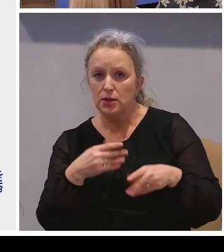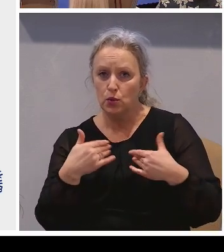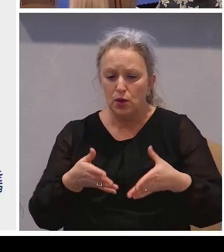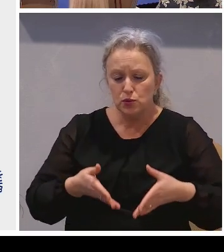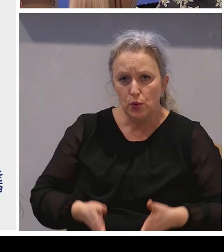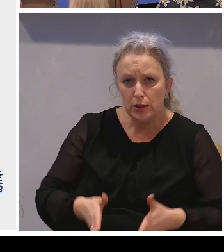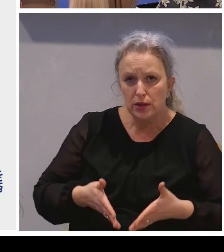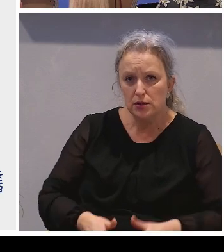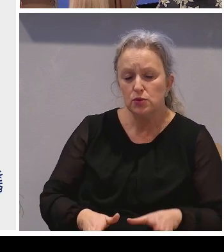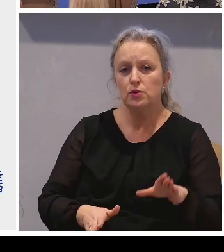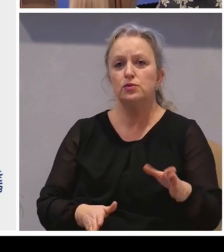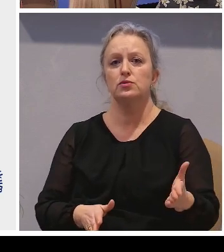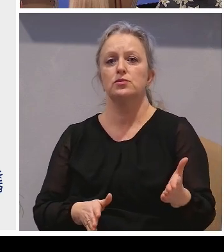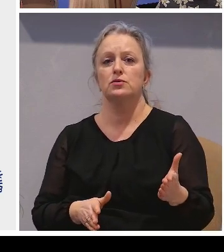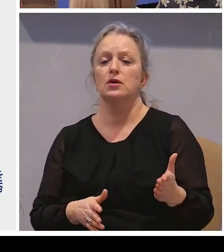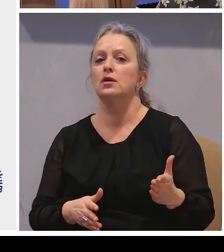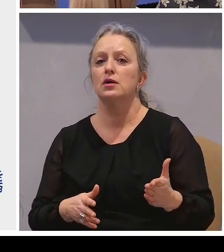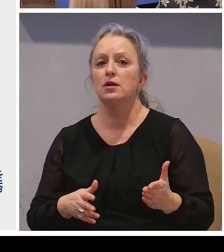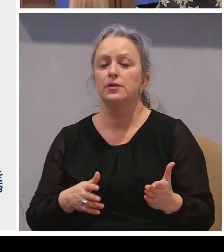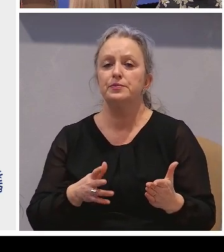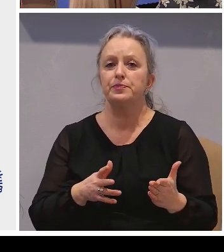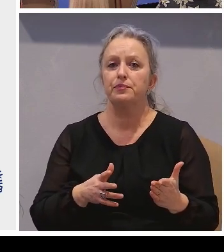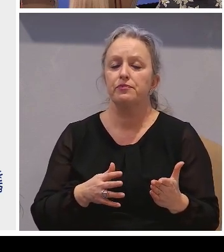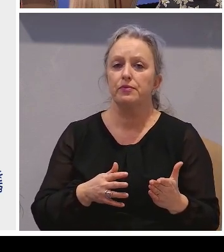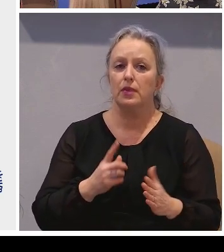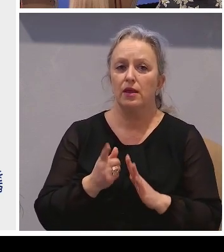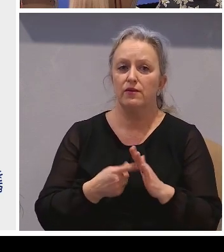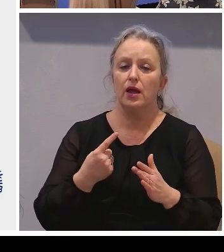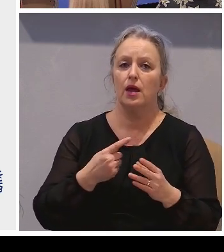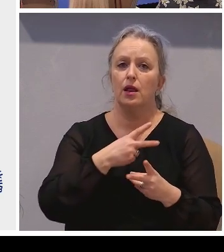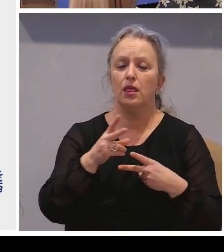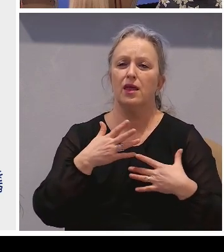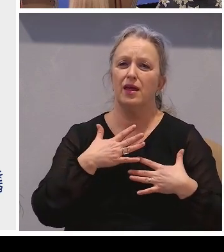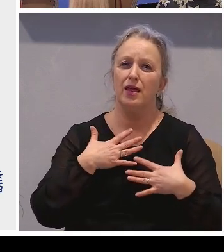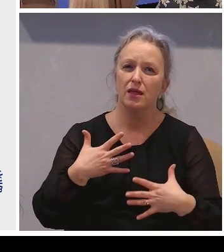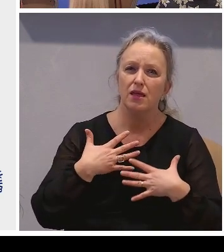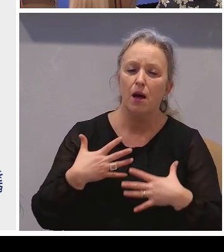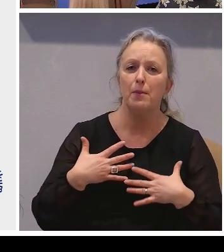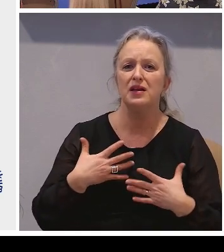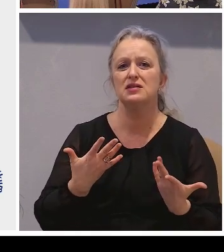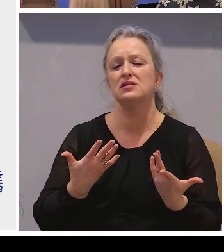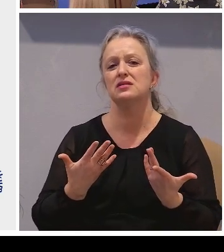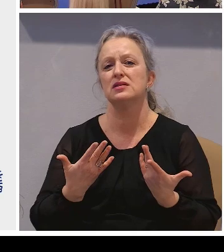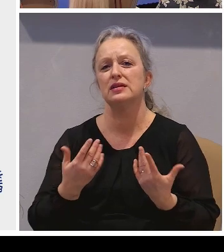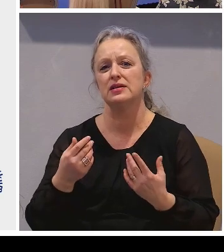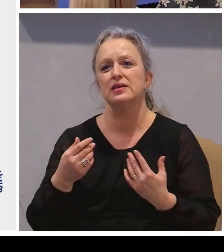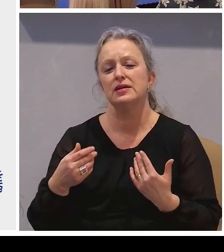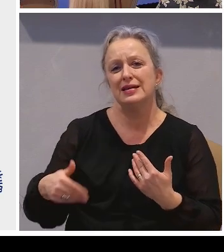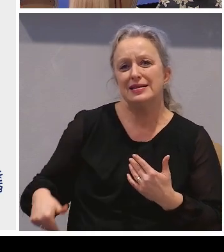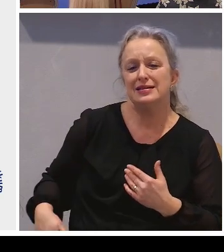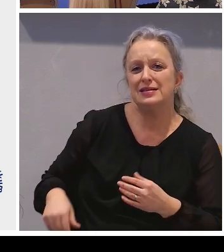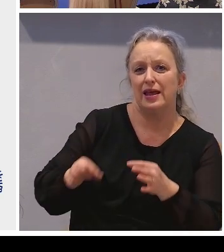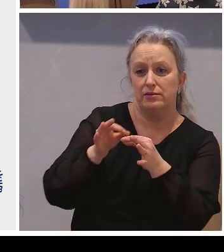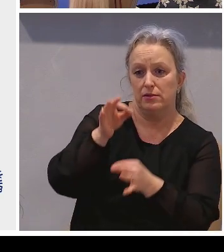sünnitus fertility for men, ja and siis pregnancy nagu monitoring, as well hingamisfunktsioon, as skolioosi küsimus the